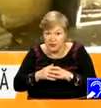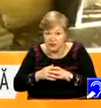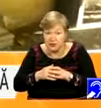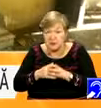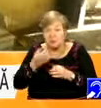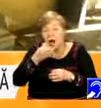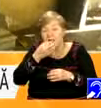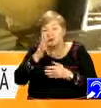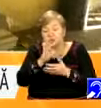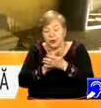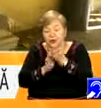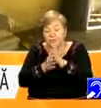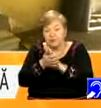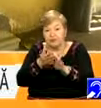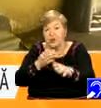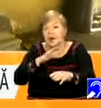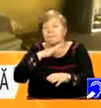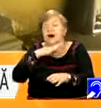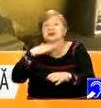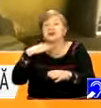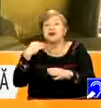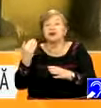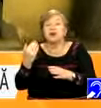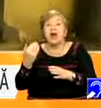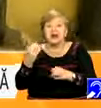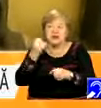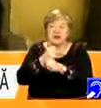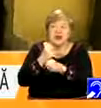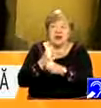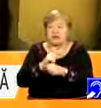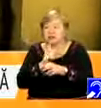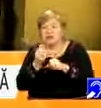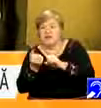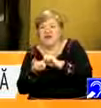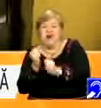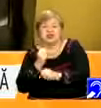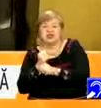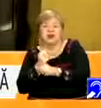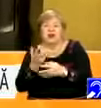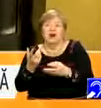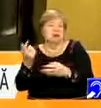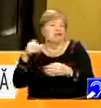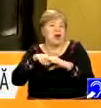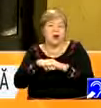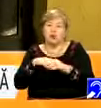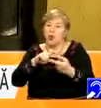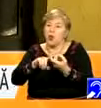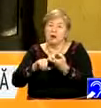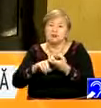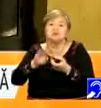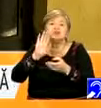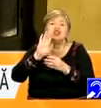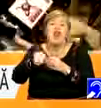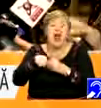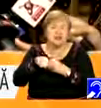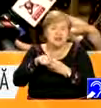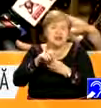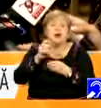pe mâini sătul de bâlbâielile din politice din coaliție și îi lasă pe cei